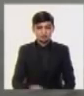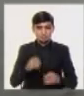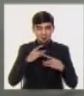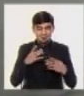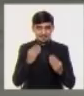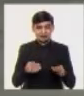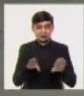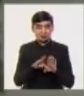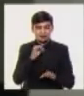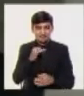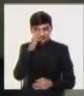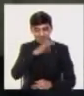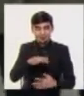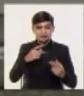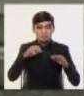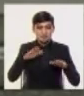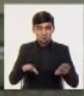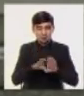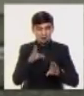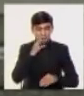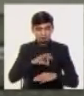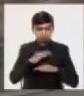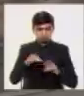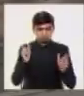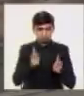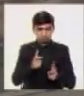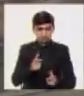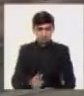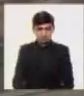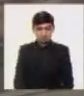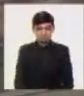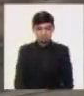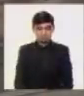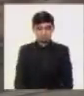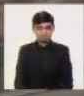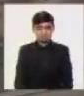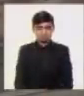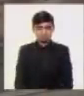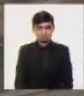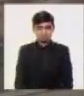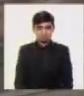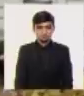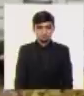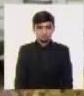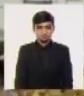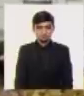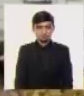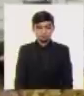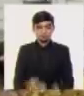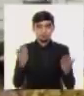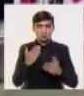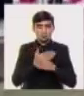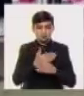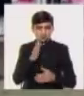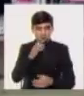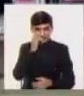Рождество в заперти. Какие страны закрываются на жесткий локдаун? Очень горько наблюдать, как пустуют городские ратуши. Какую помощь в